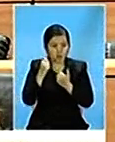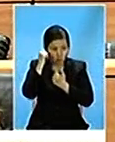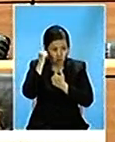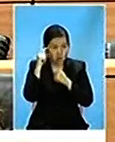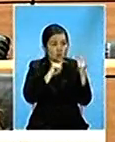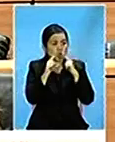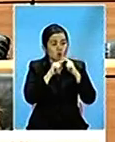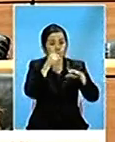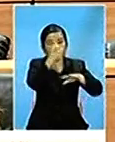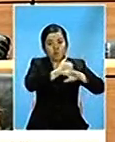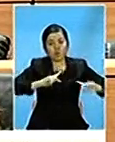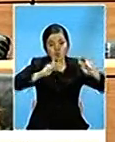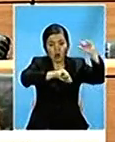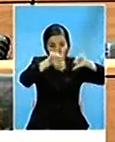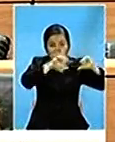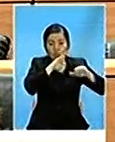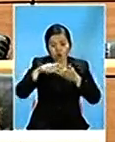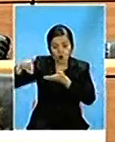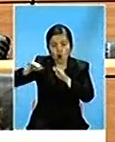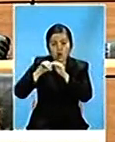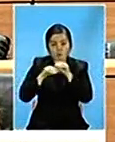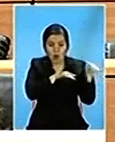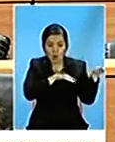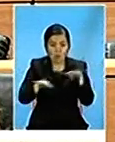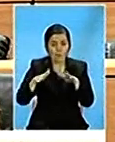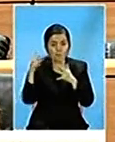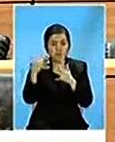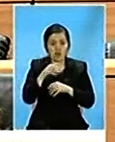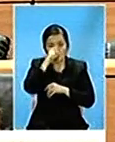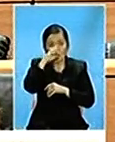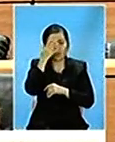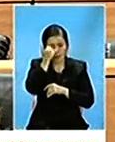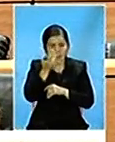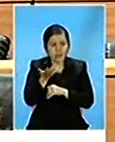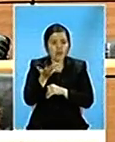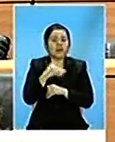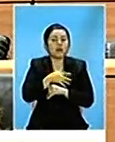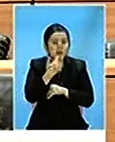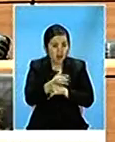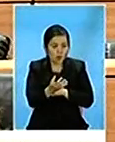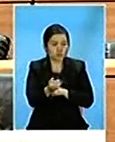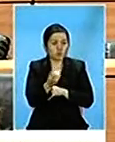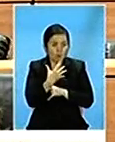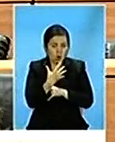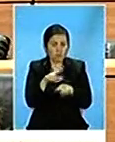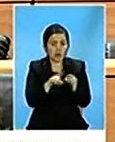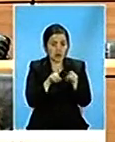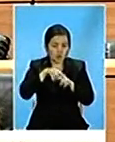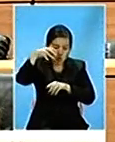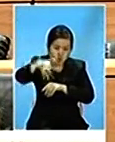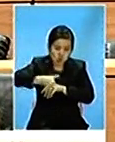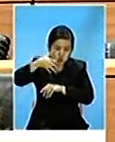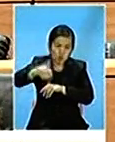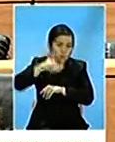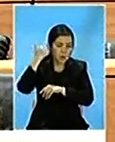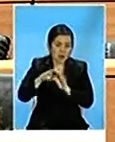ว่าเมื่อของรัฐพร้าวไม่มีความพร้อมแล้วจะทดสอบทำไมครับส่วนที่ท่านบอกว่าลอกไม่ได้นะครับคลองเปร